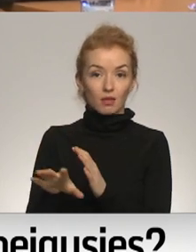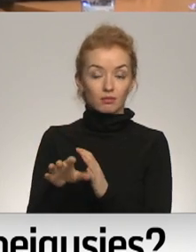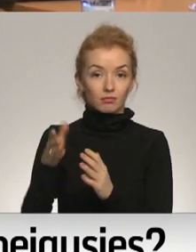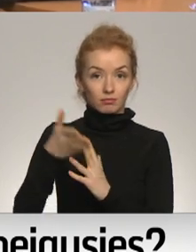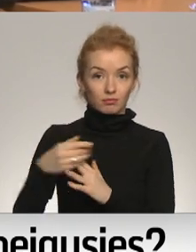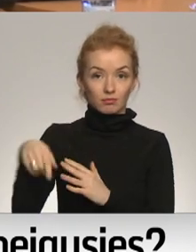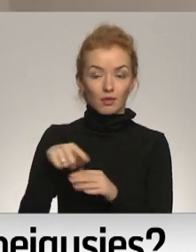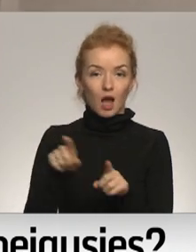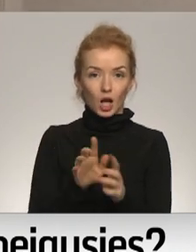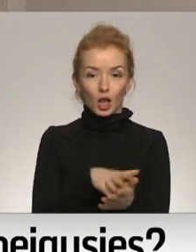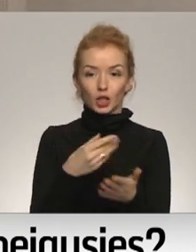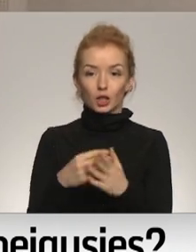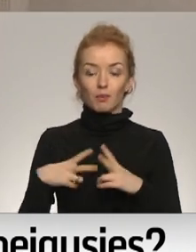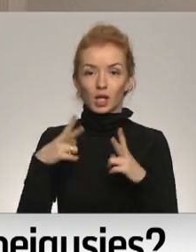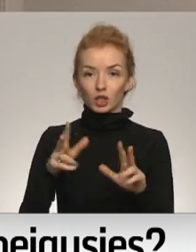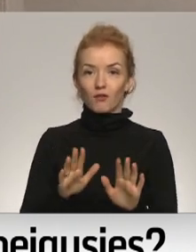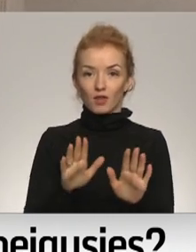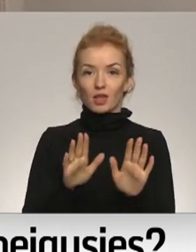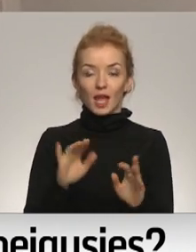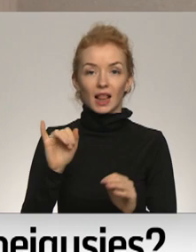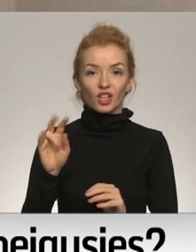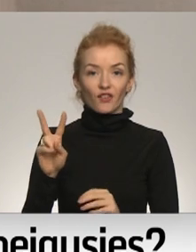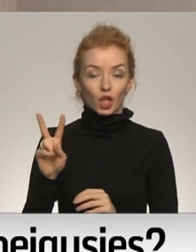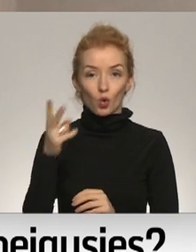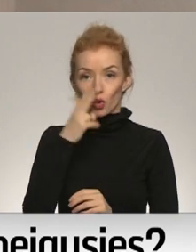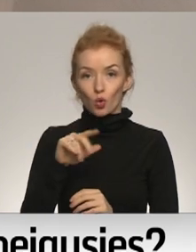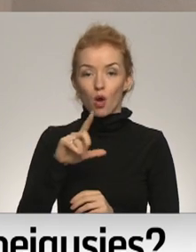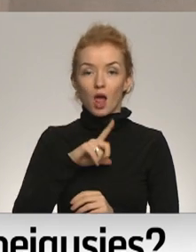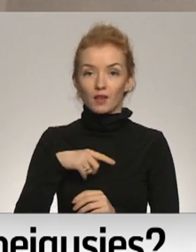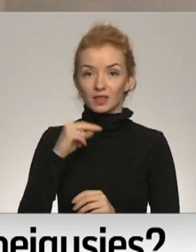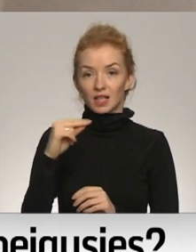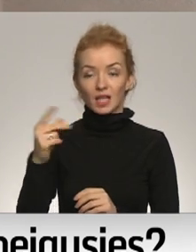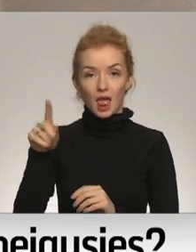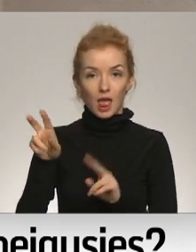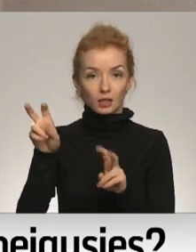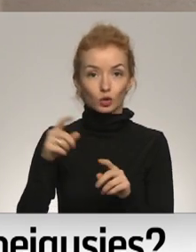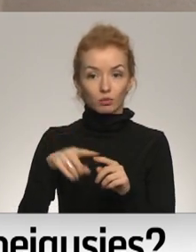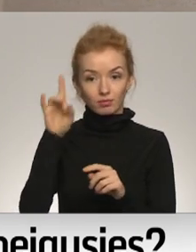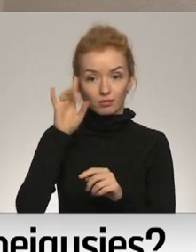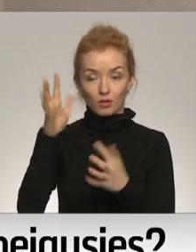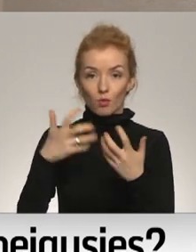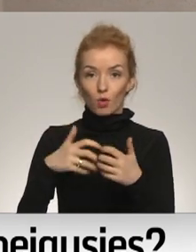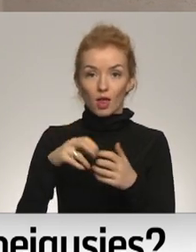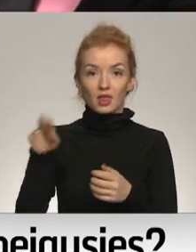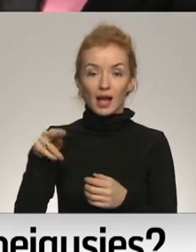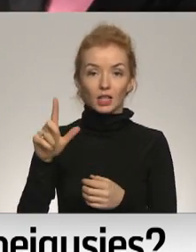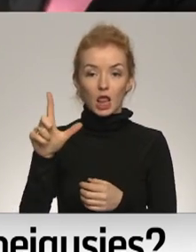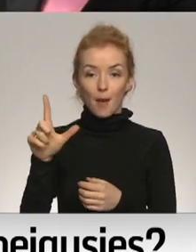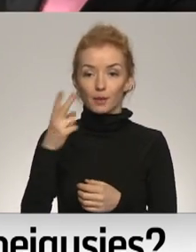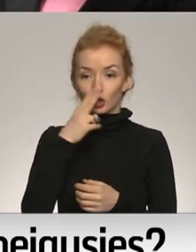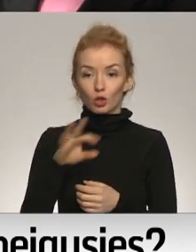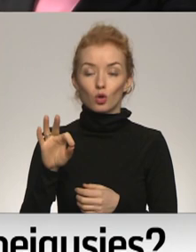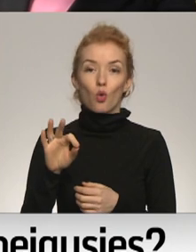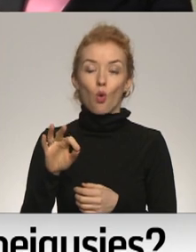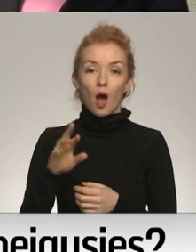bija arī līdzinējā priekšsētāja vietniece Joze Vītola no Latvijas zemnieku savienības un pazīstamais politiķis Dainis Liepiņš no Latvijas